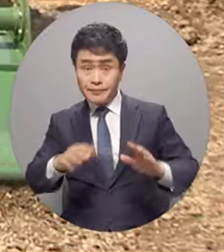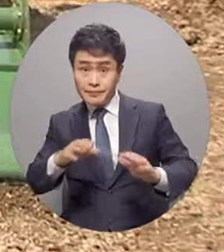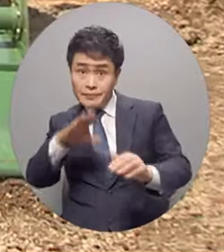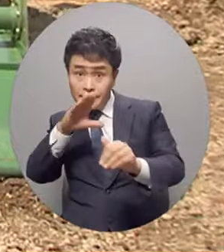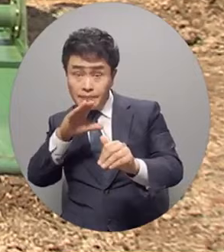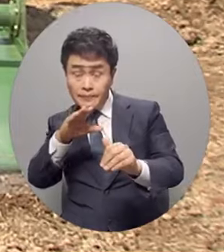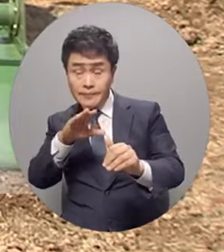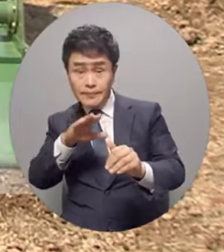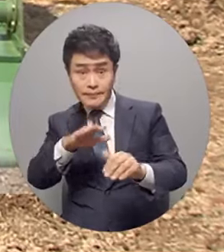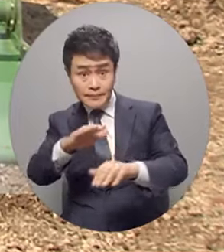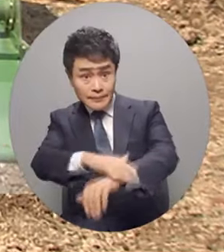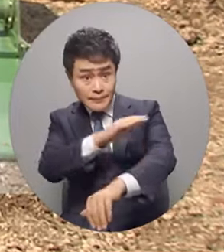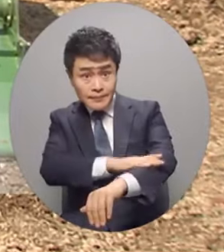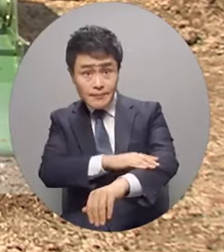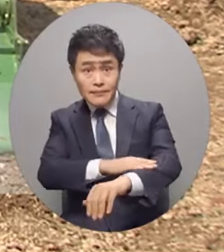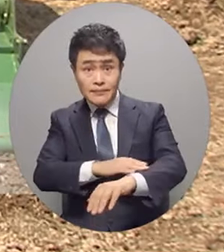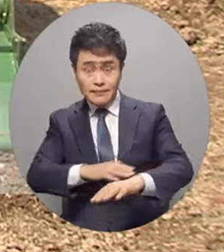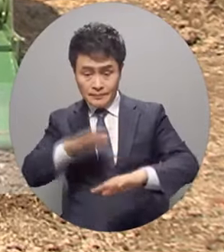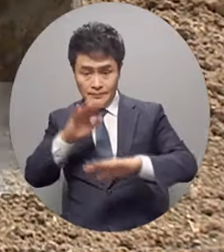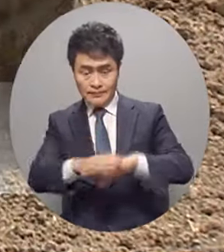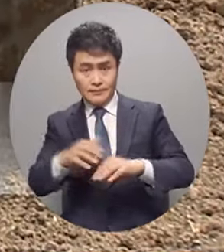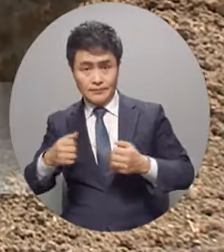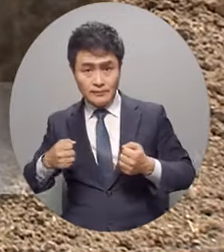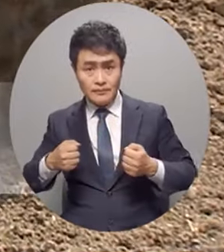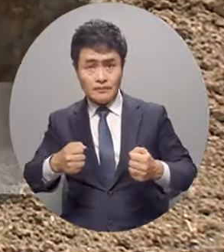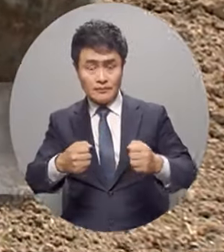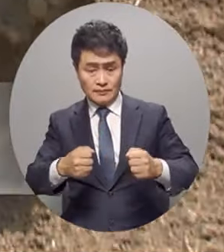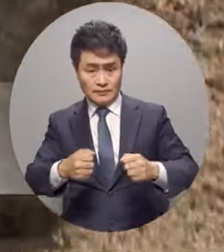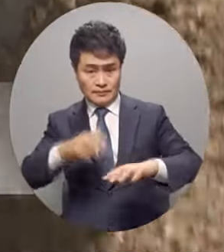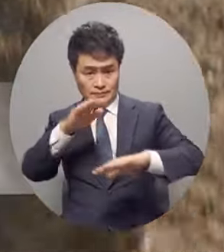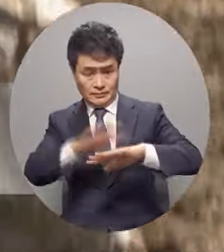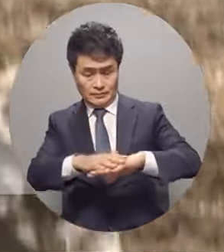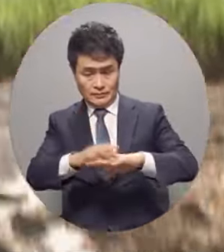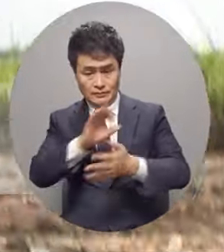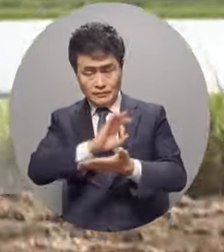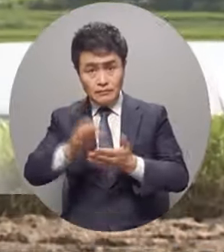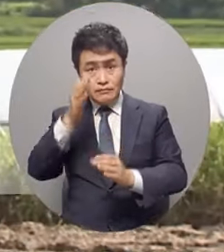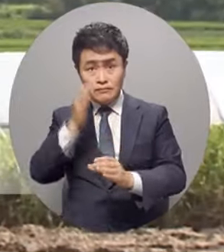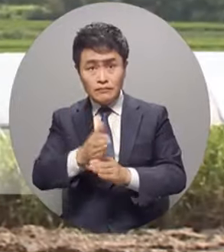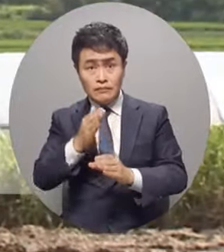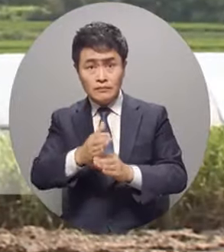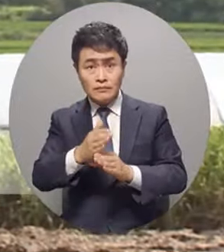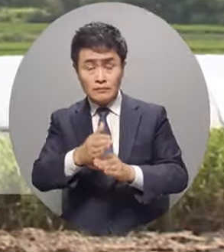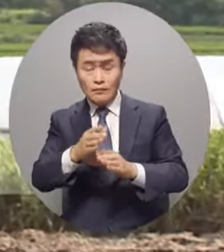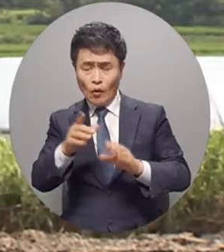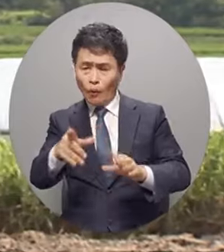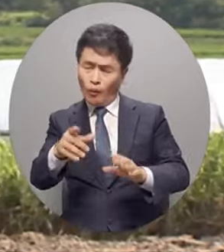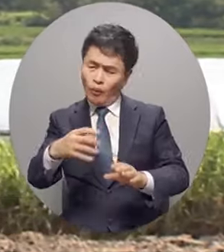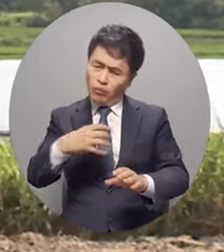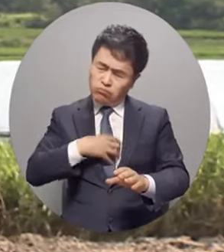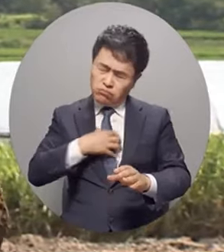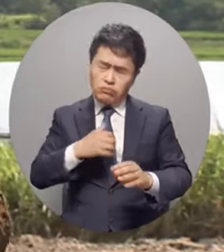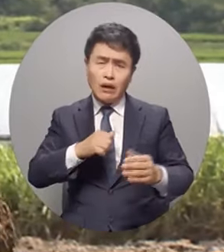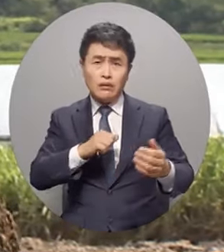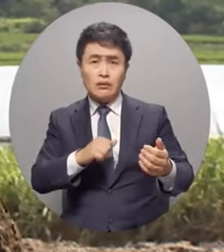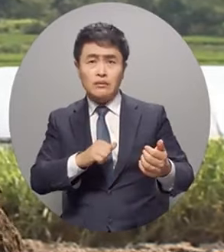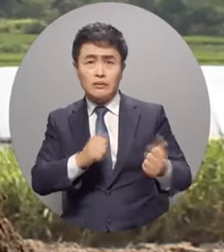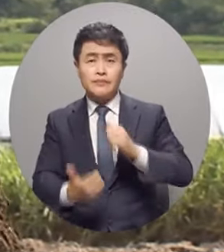취재진처럼 실습장에서 처음 농기계를 몰아보고 논밭으로 가져다 사용하다가 사고로 이어지는 경우도